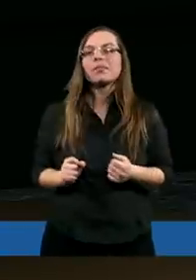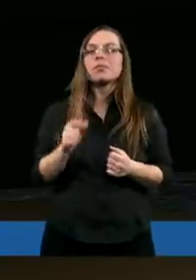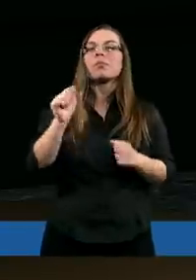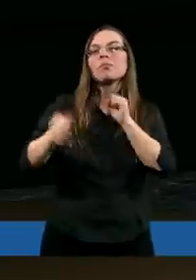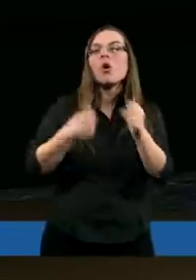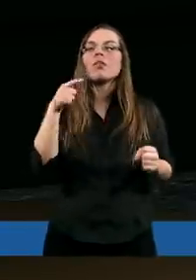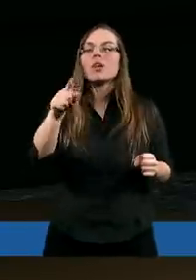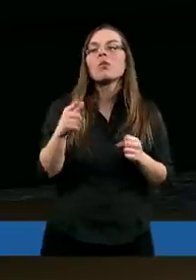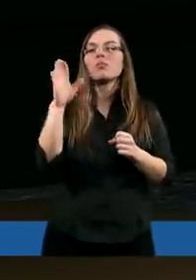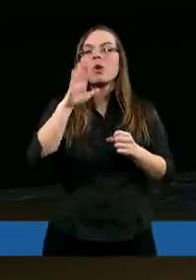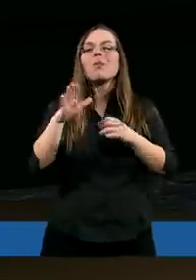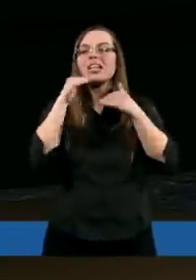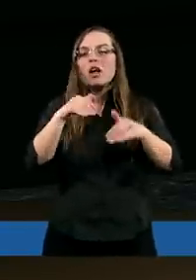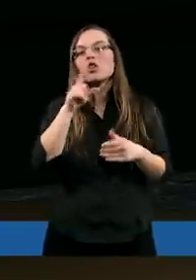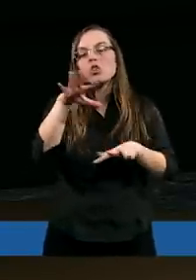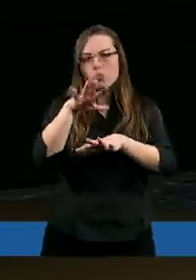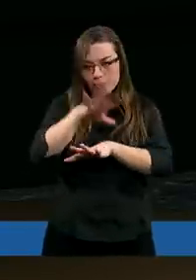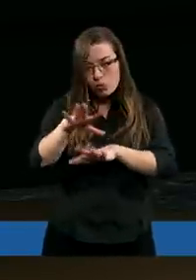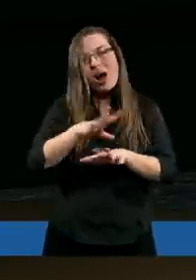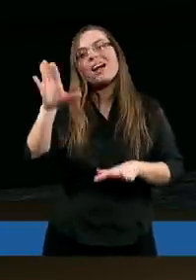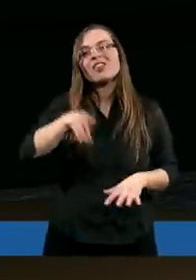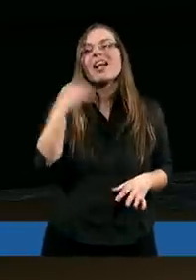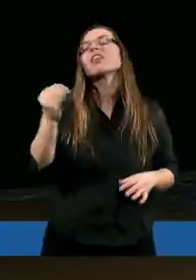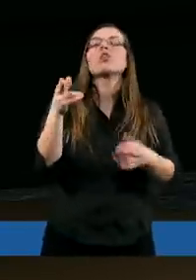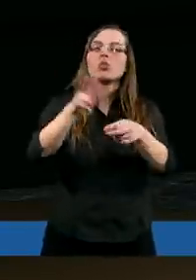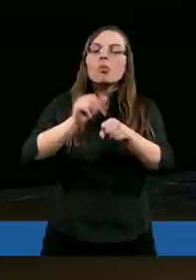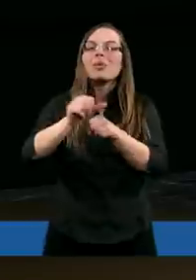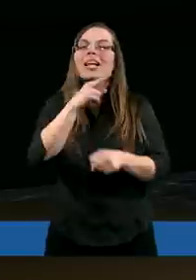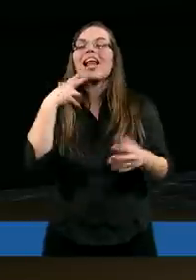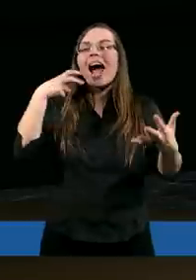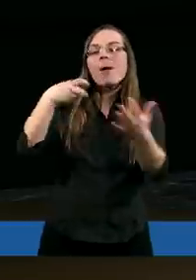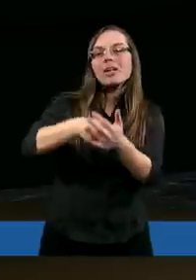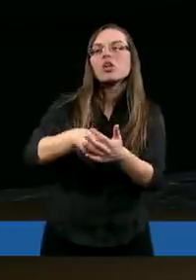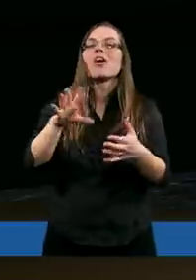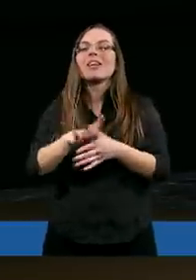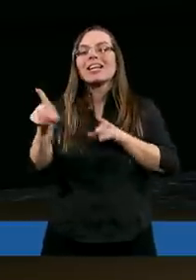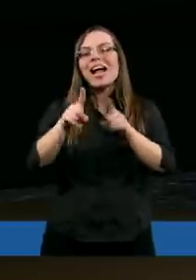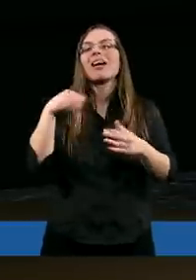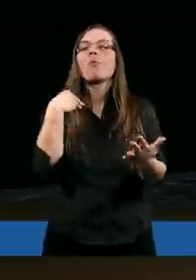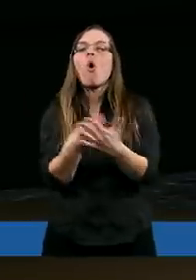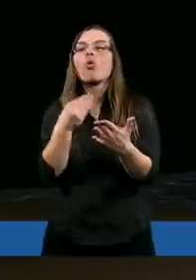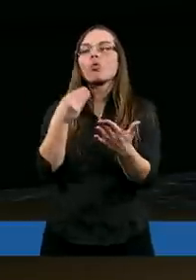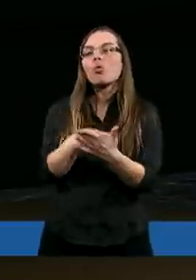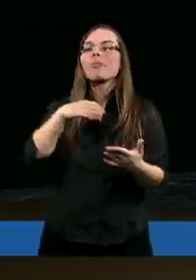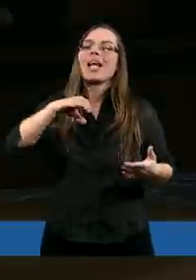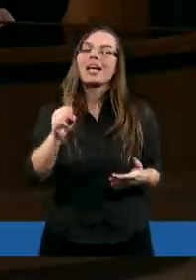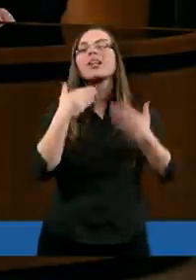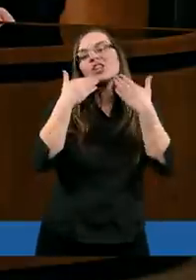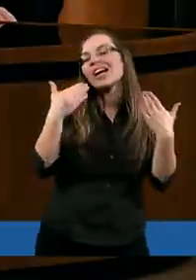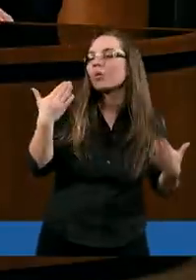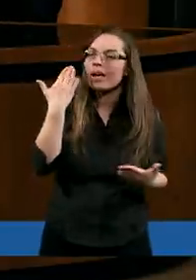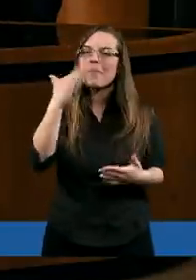nie zasmucajcie Bożego Ducha Świętego, którym jesteście zapieczętowani na dzień odkupienia. Tak, dziękuję